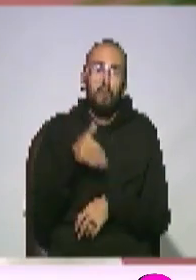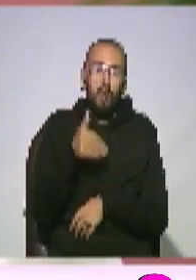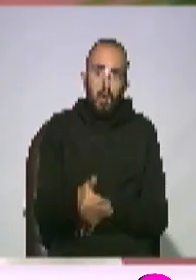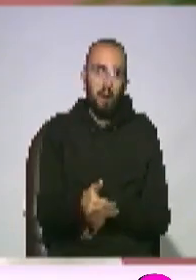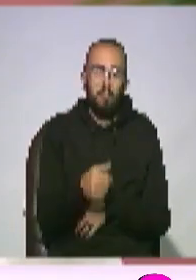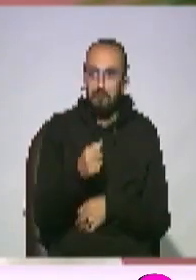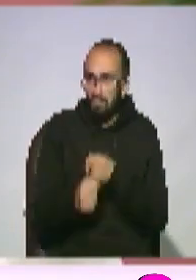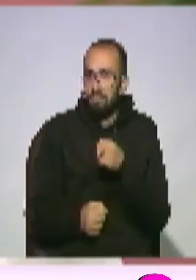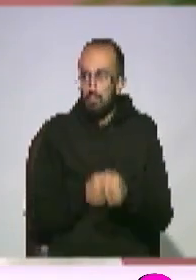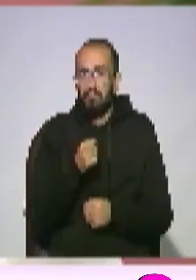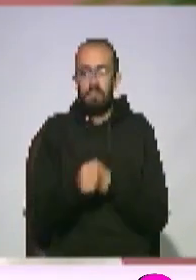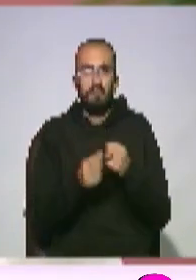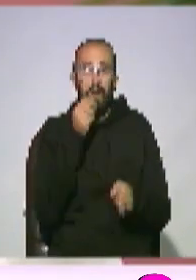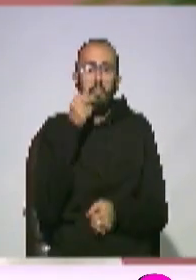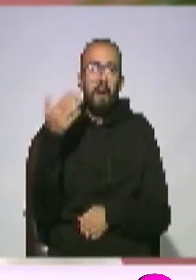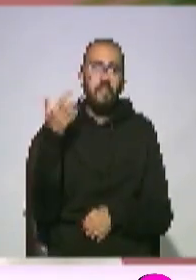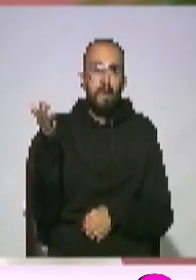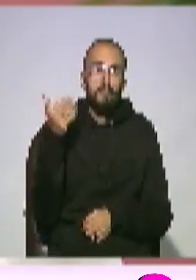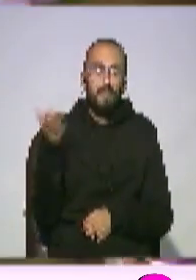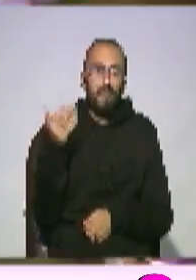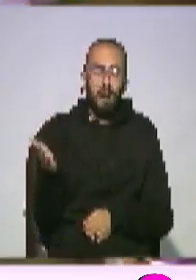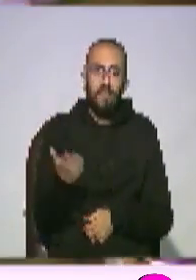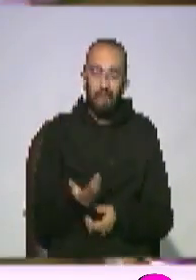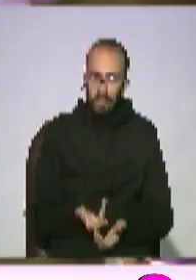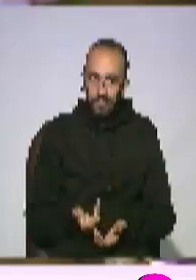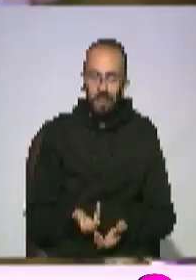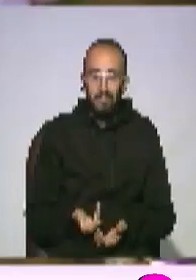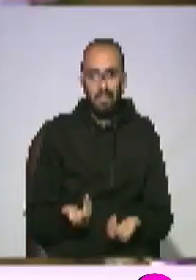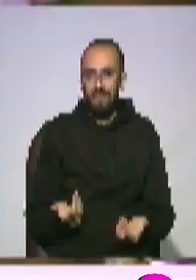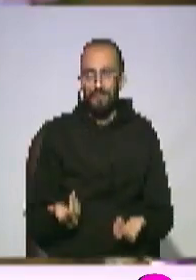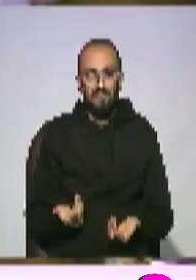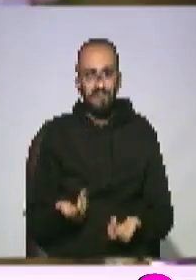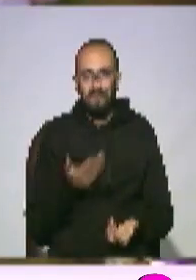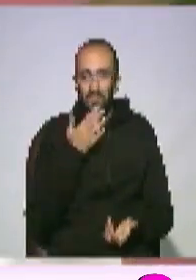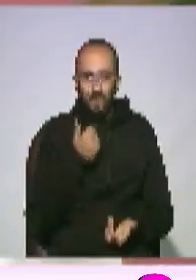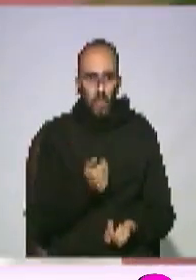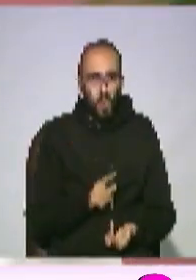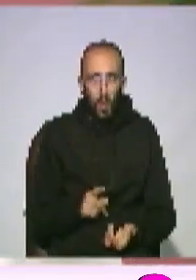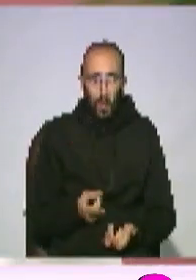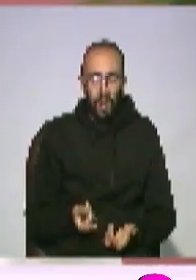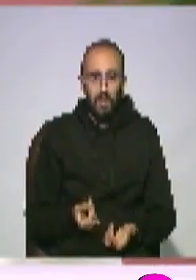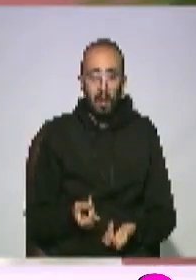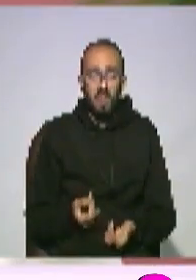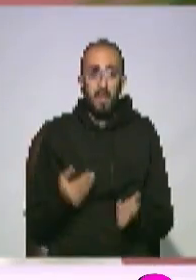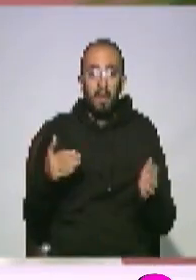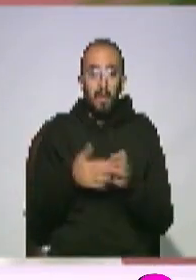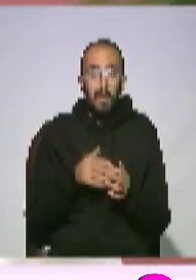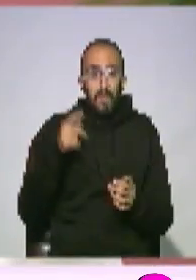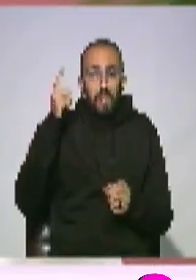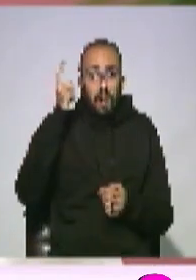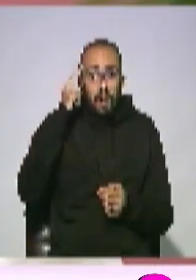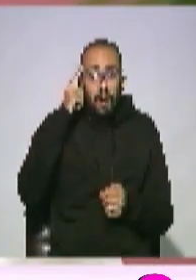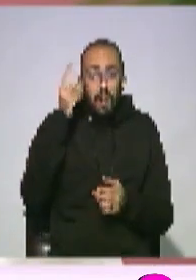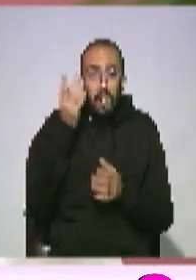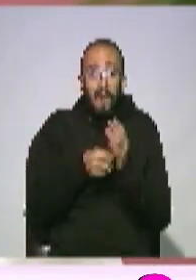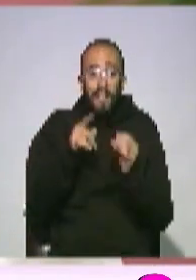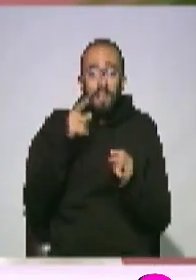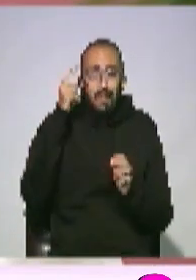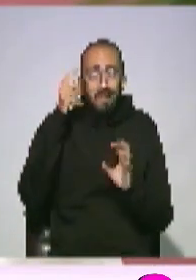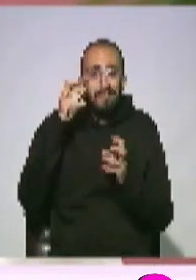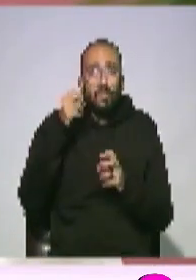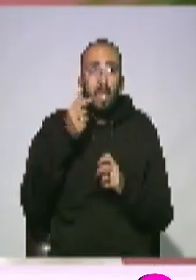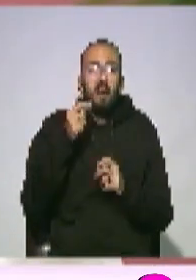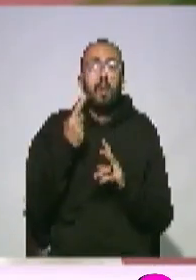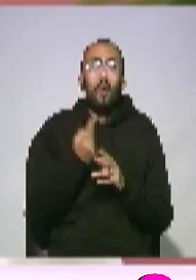وبتجري، فبتضطر تلجا للوجبات النصف مطهيه فبالتالي فتاثر مخ الطفل، فبالتالي زادت